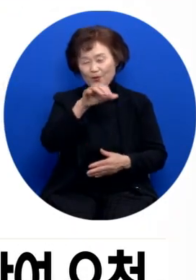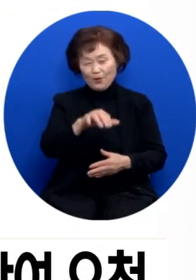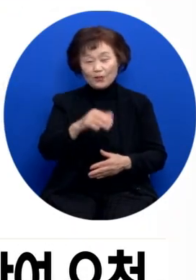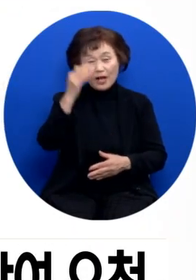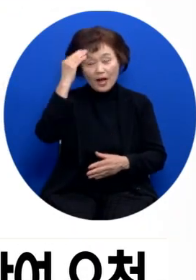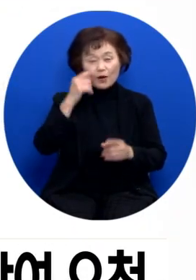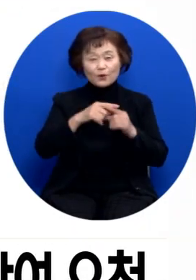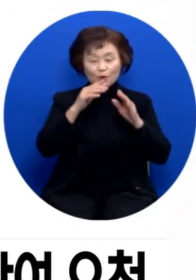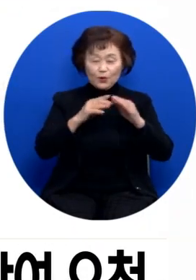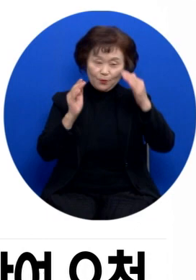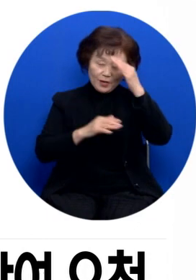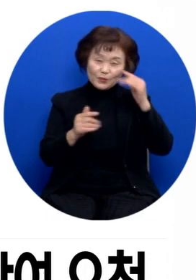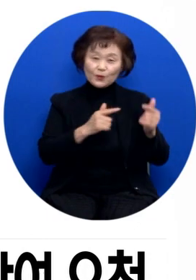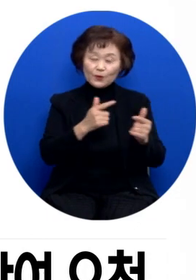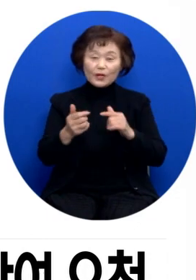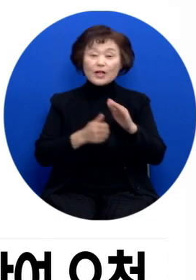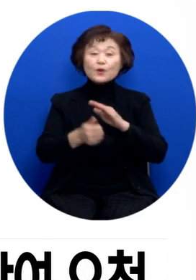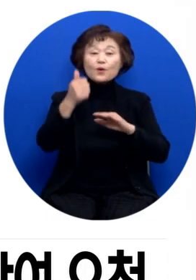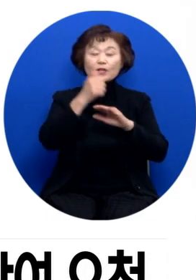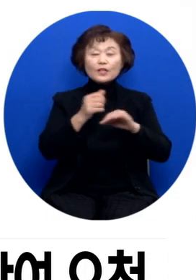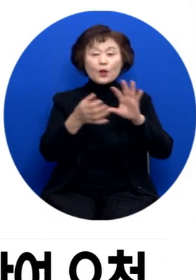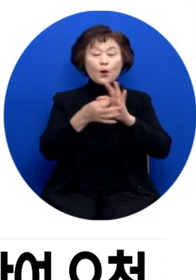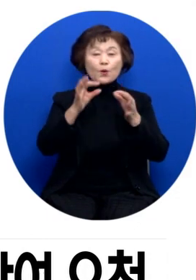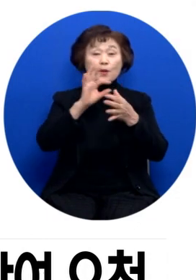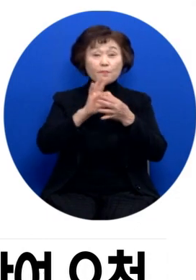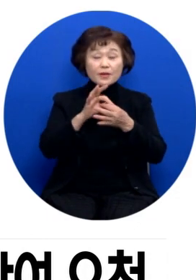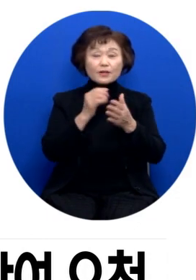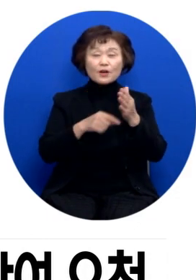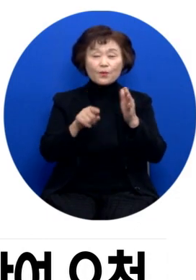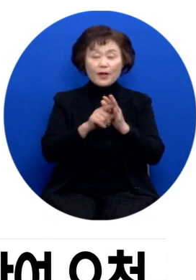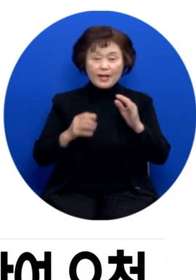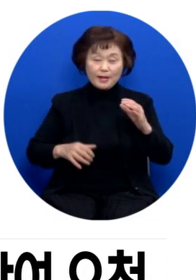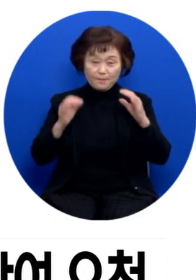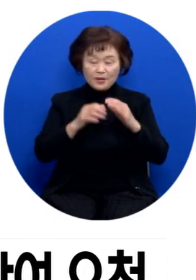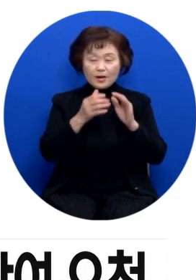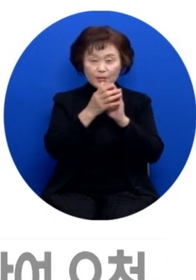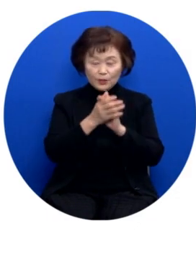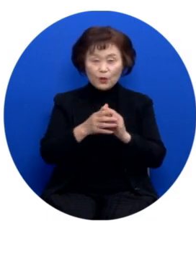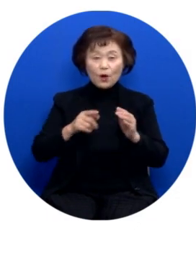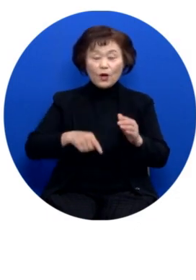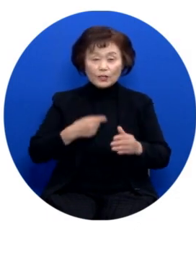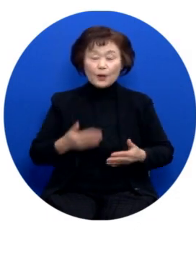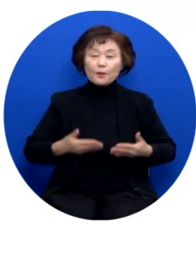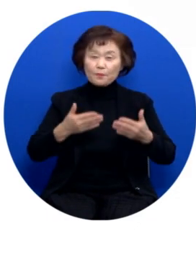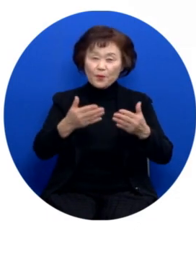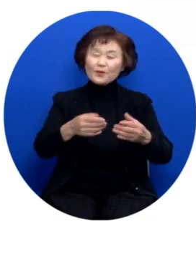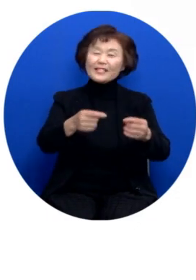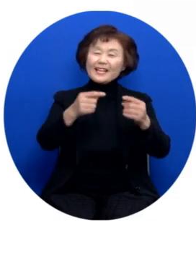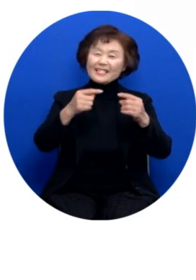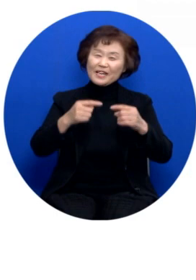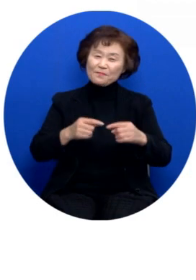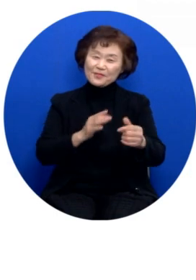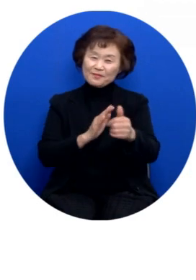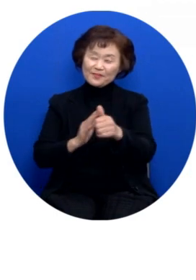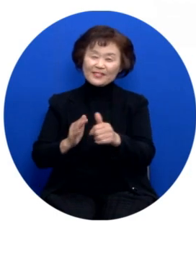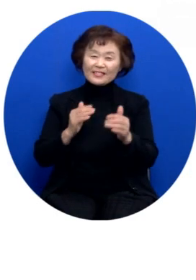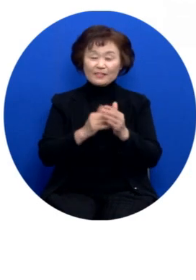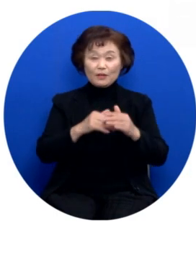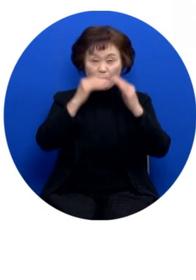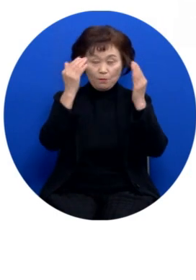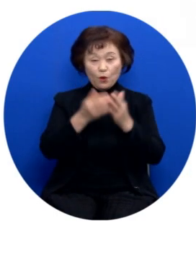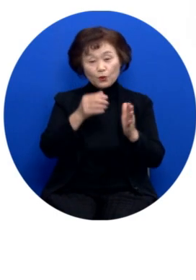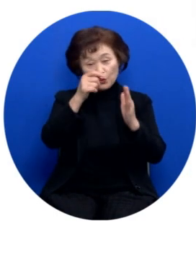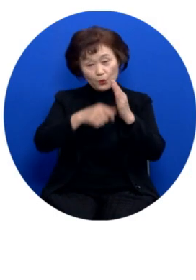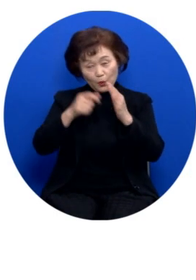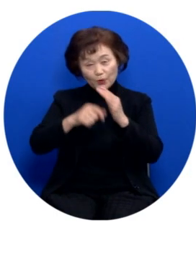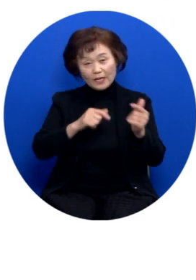교회와 성도들에게 성공적인 올림픽을 위한 협력과 기도 자원봉사 참여를 요청했습니다 이어 모든 교단의